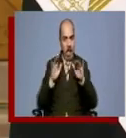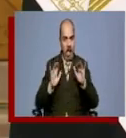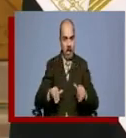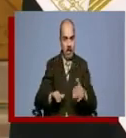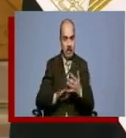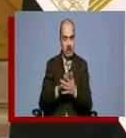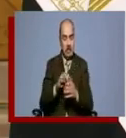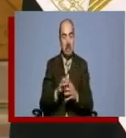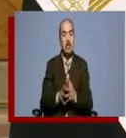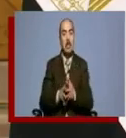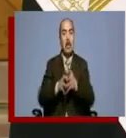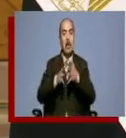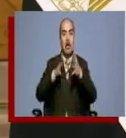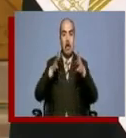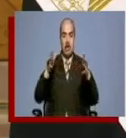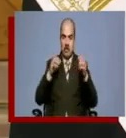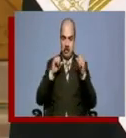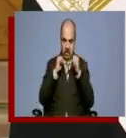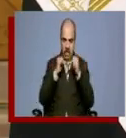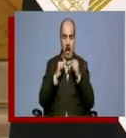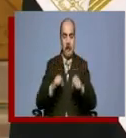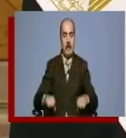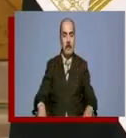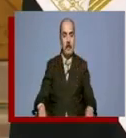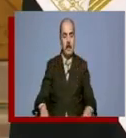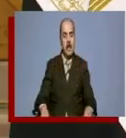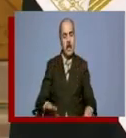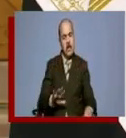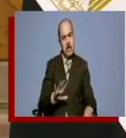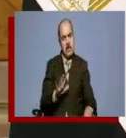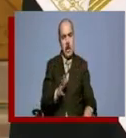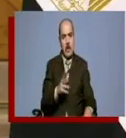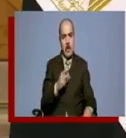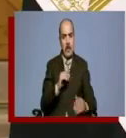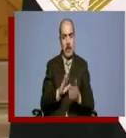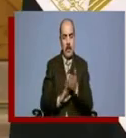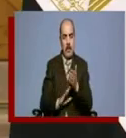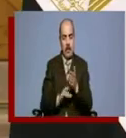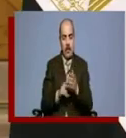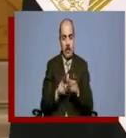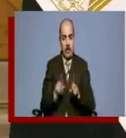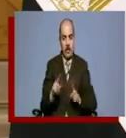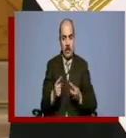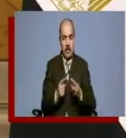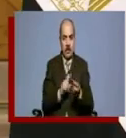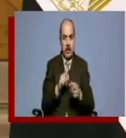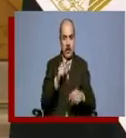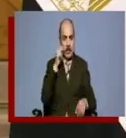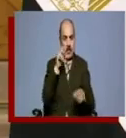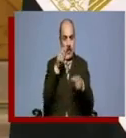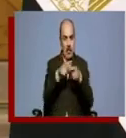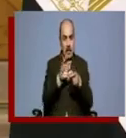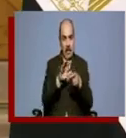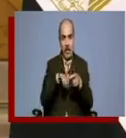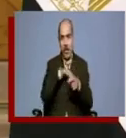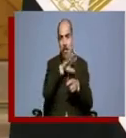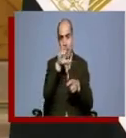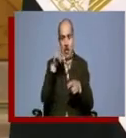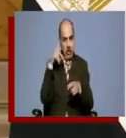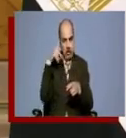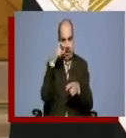جاي بصفه يهودي لا بصفه وزير الخارجيه هل معقول ان الرئيس الامريكي بايدن يقول لنتنياهو انا بطالبه برد